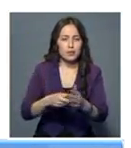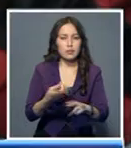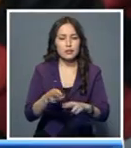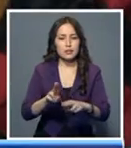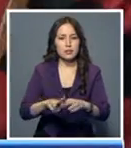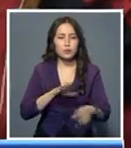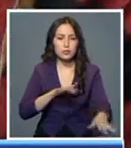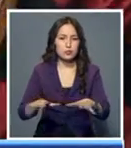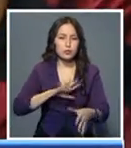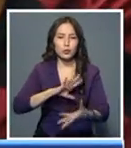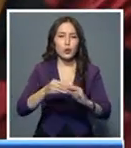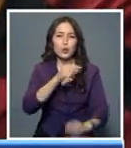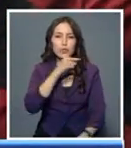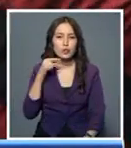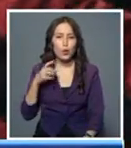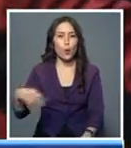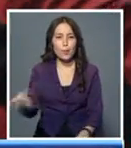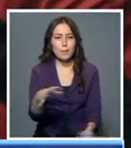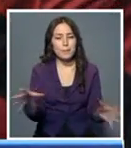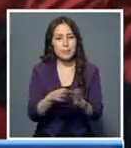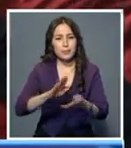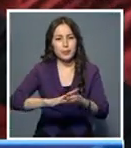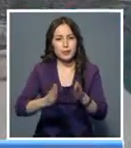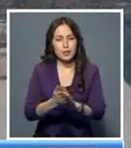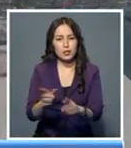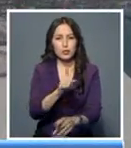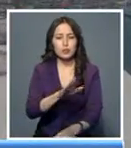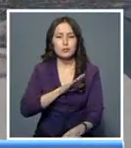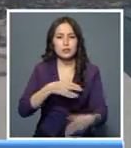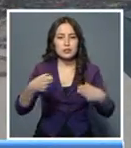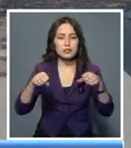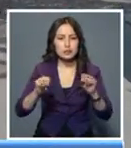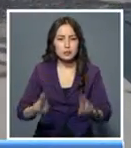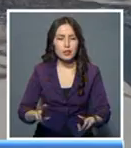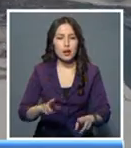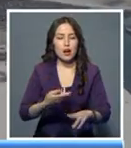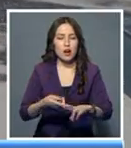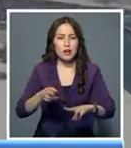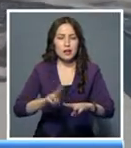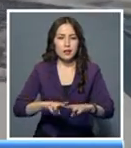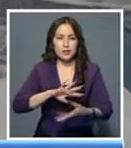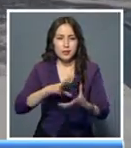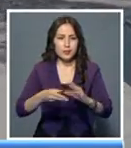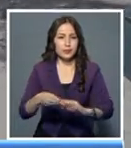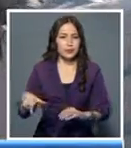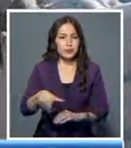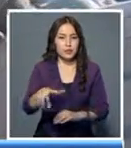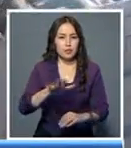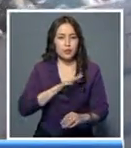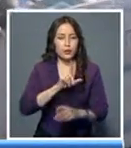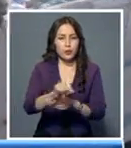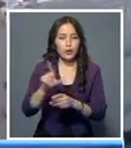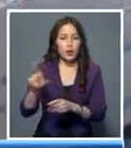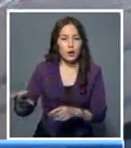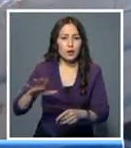алатын Ресей облыстарымен келісімдер болды. Аяттың мұзын жарт мамандар өзенгөлді іргелей қонған ауылдарға қапшық-қапшық